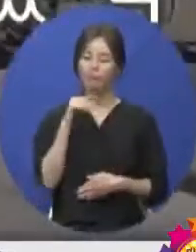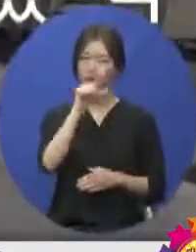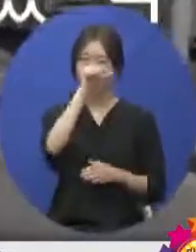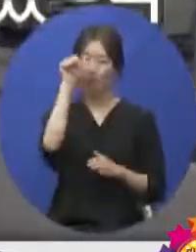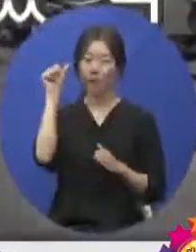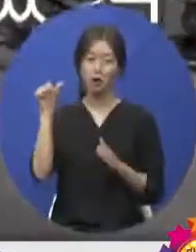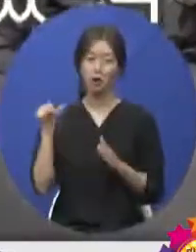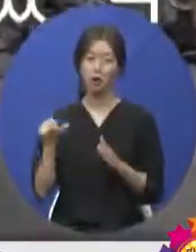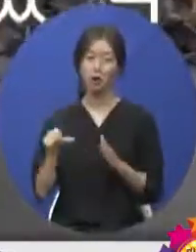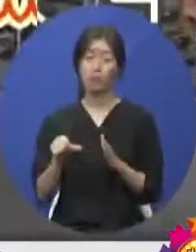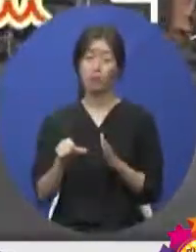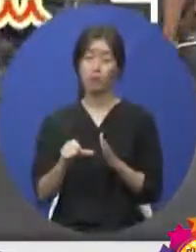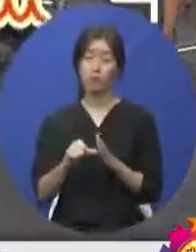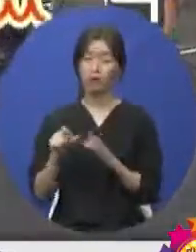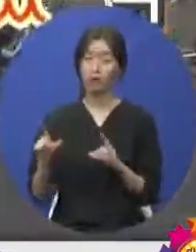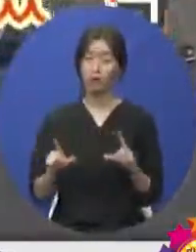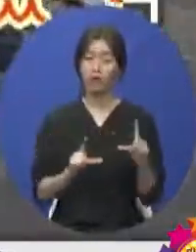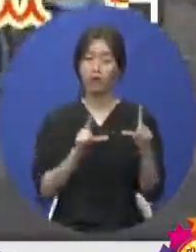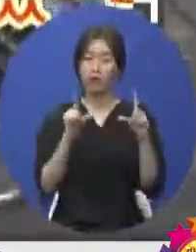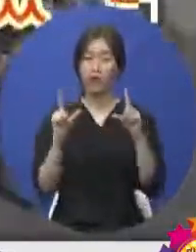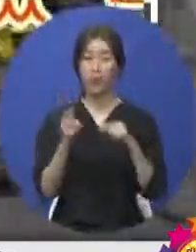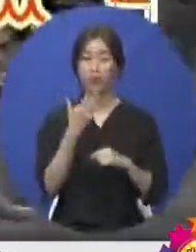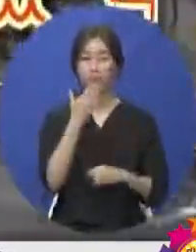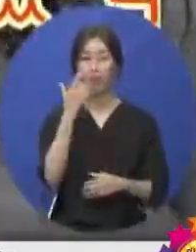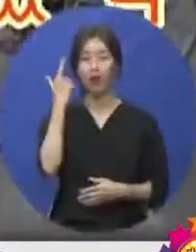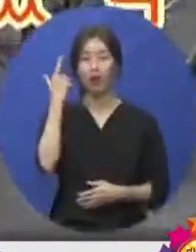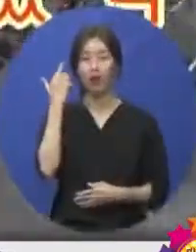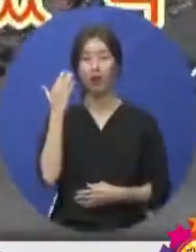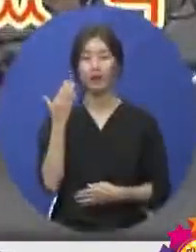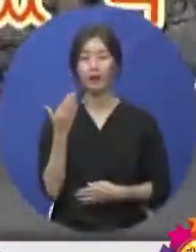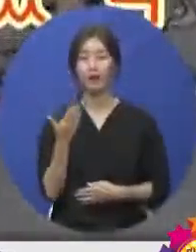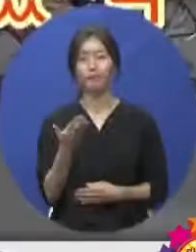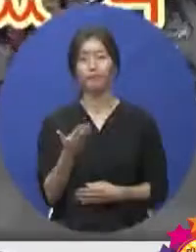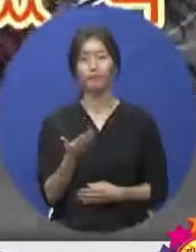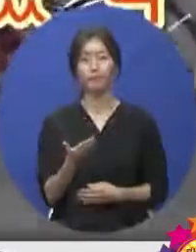고향에만 살 수 있나